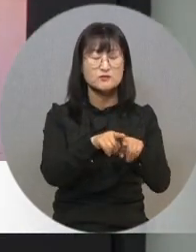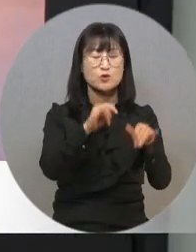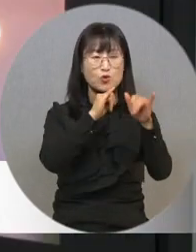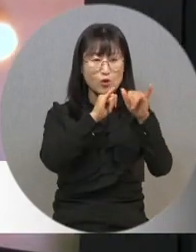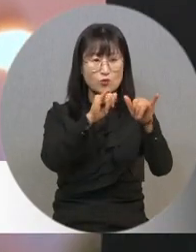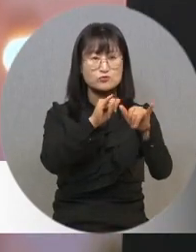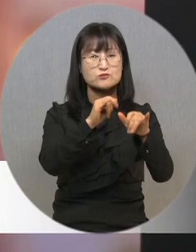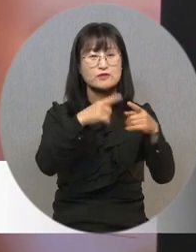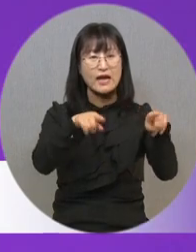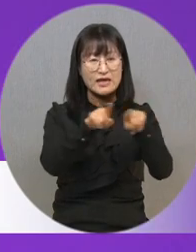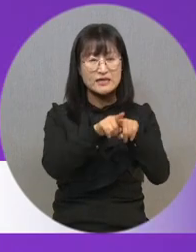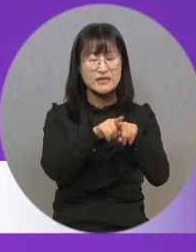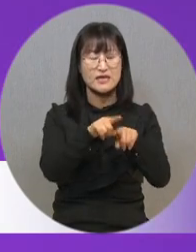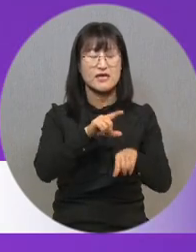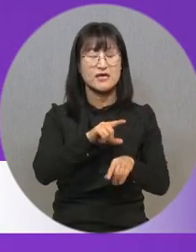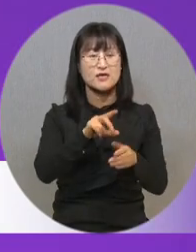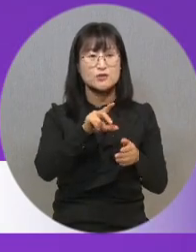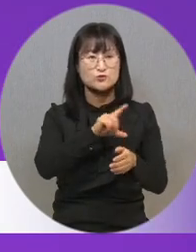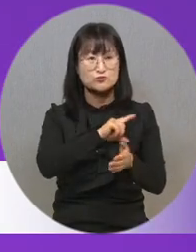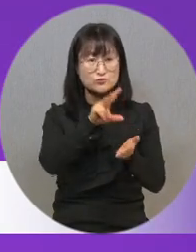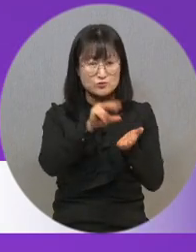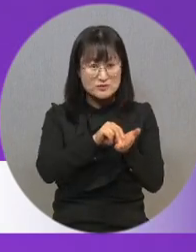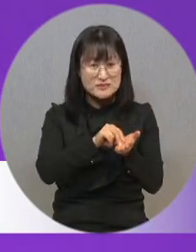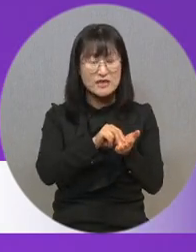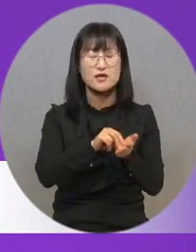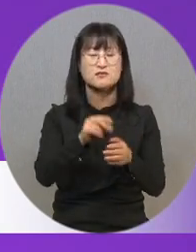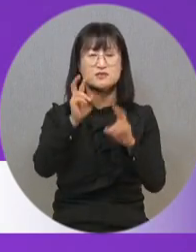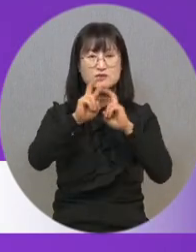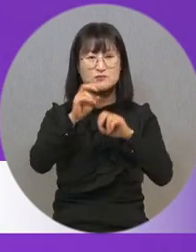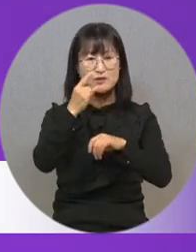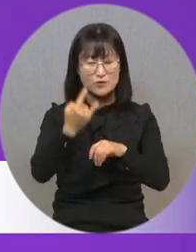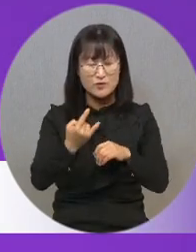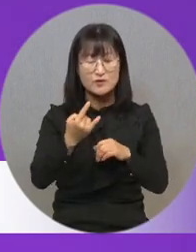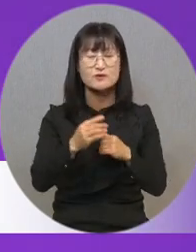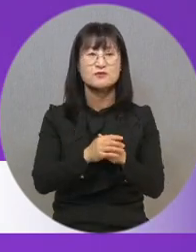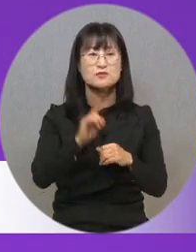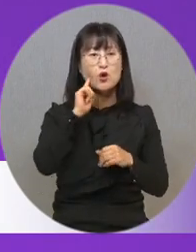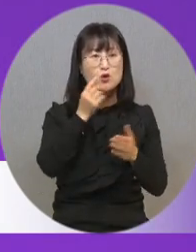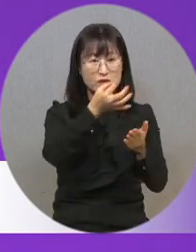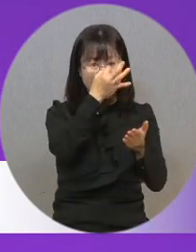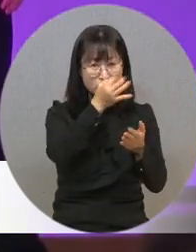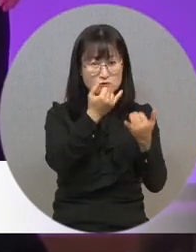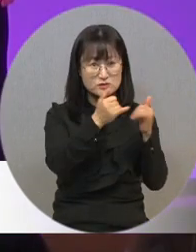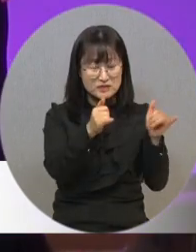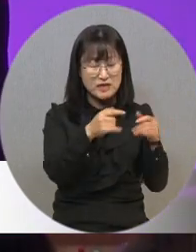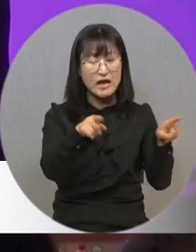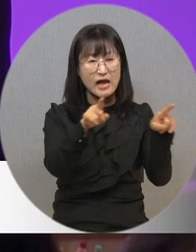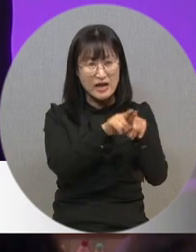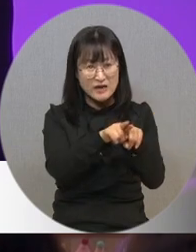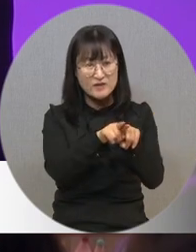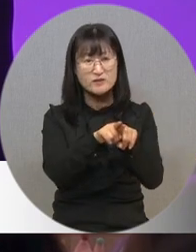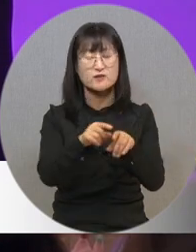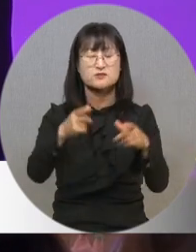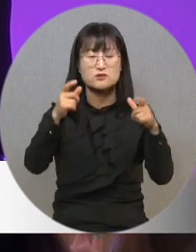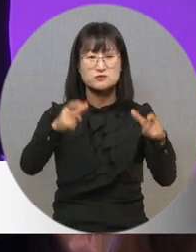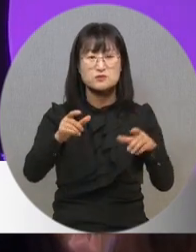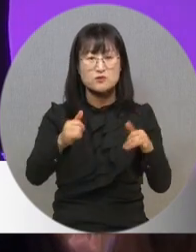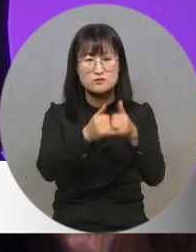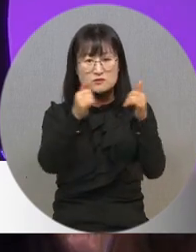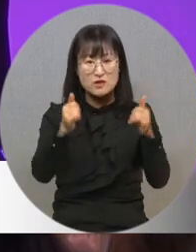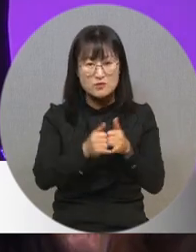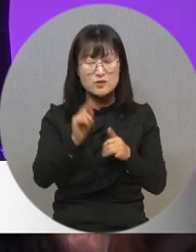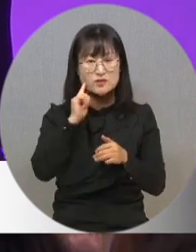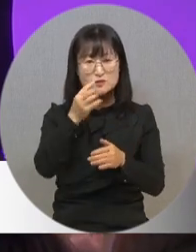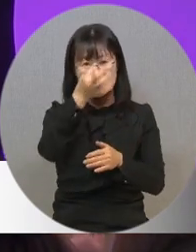무대에 올려졌습니다 의정부를 기반으로 경기 북부 지역 예술가로 구성된 반환 클래식은 지역 사회에서 지역